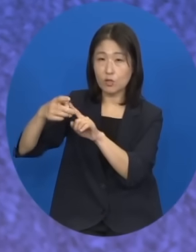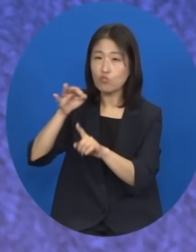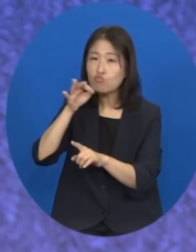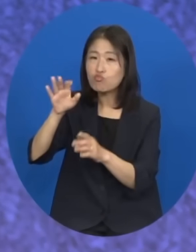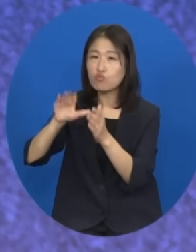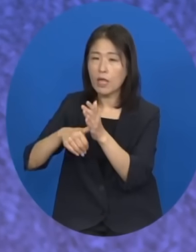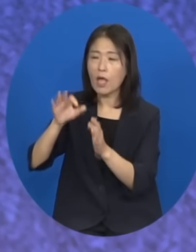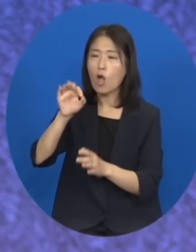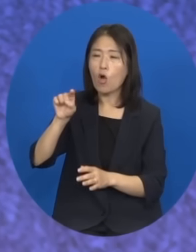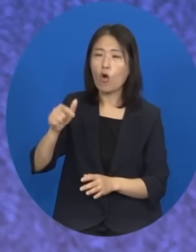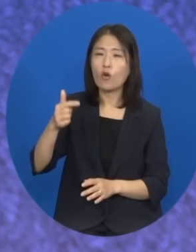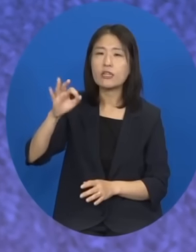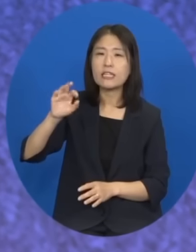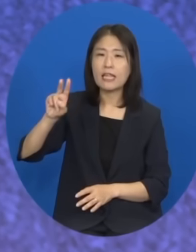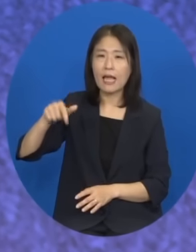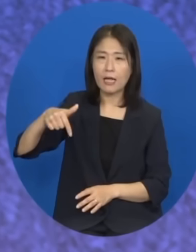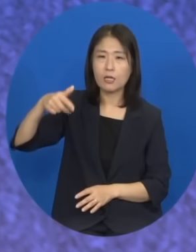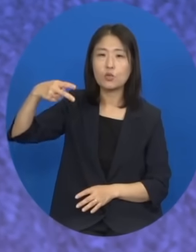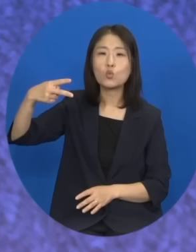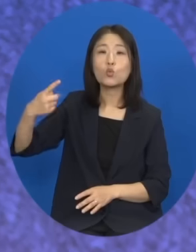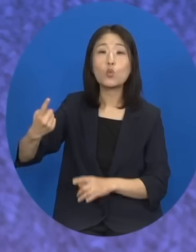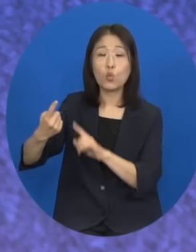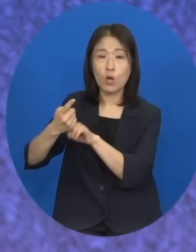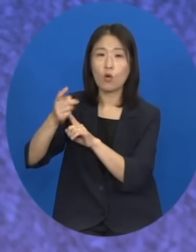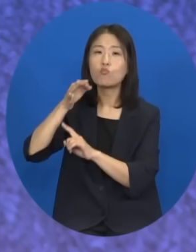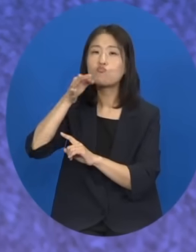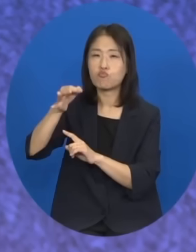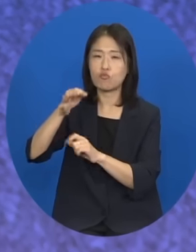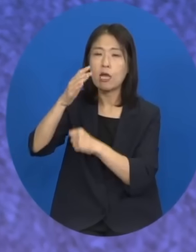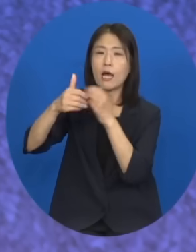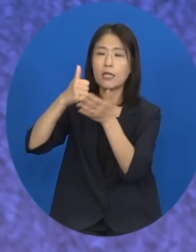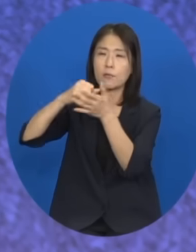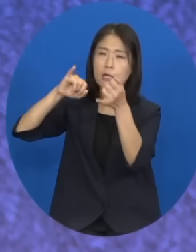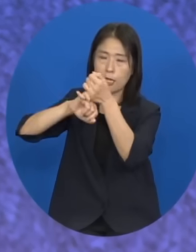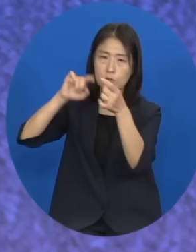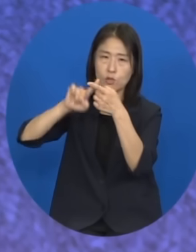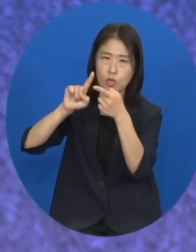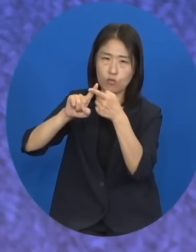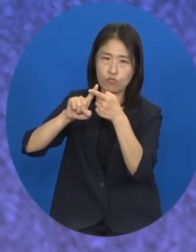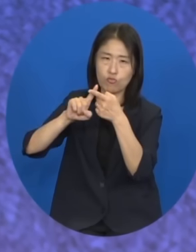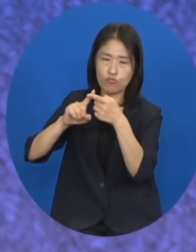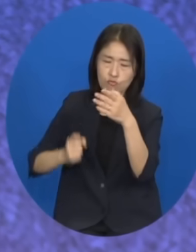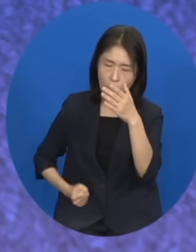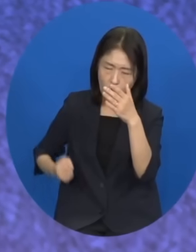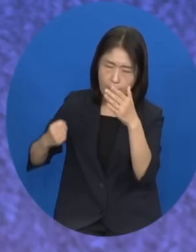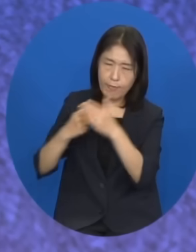언약도라고, 하나님과 언약을 맺은 대로 굳게 지키고 살기로 결심한 사람들.